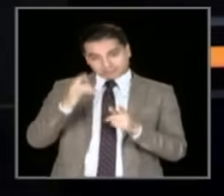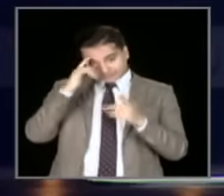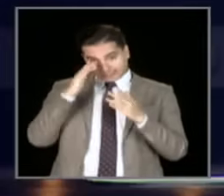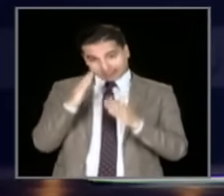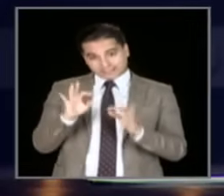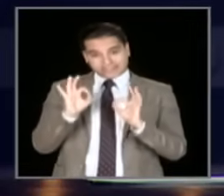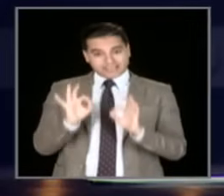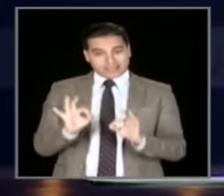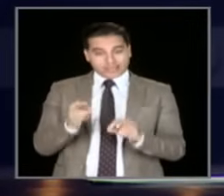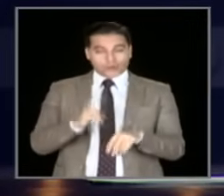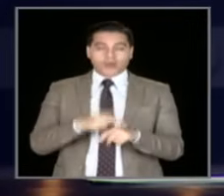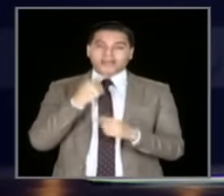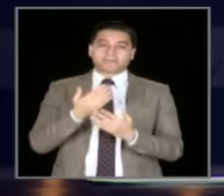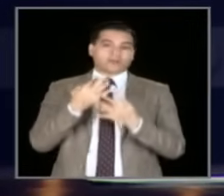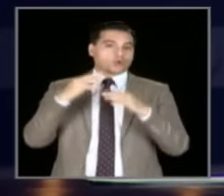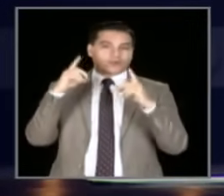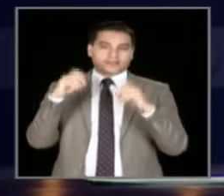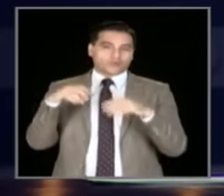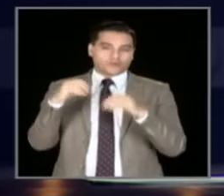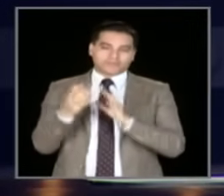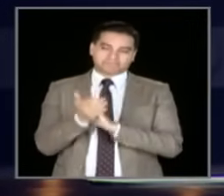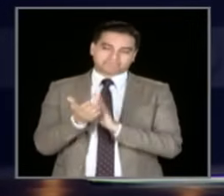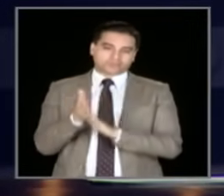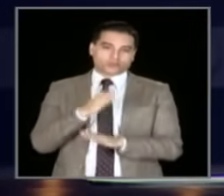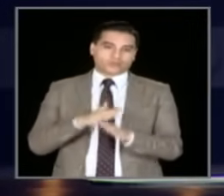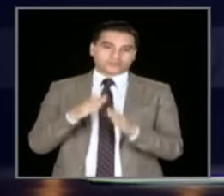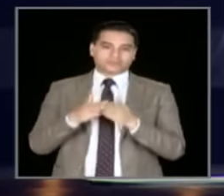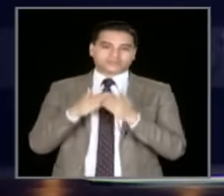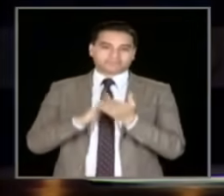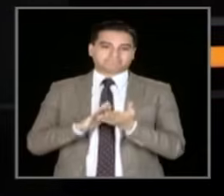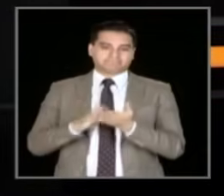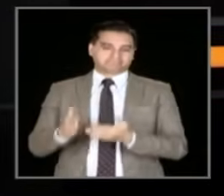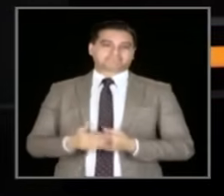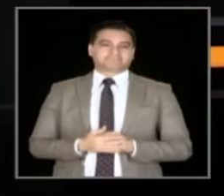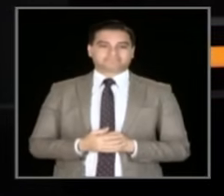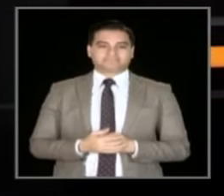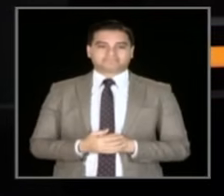تركزوا وبتمنى لكم كل التوفيق. نحيي كلنا جامعه السويس.